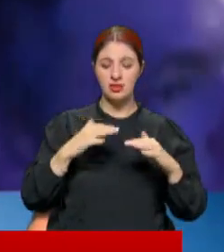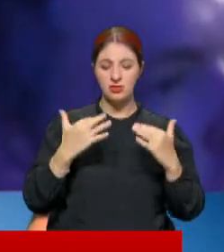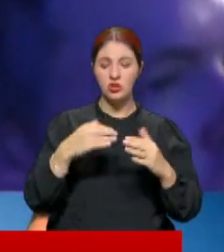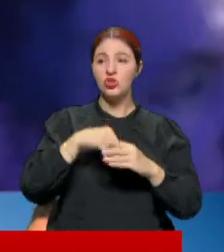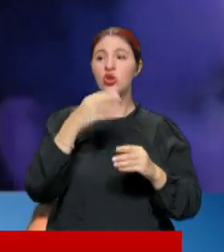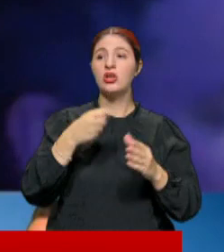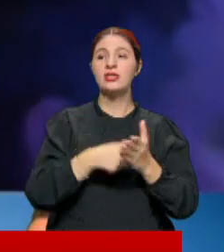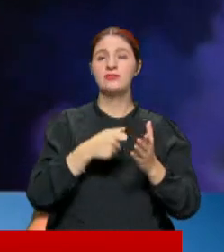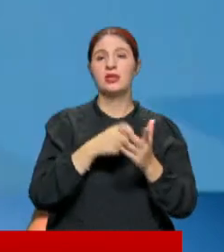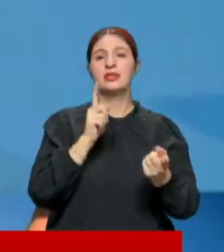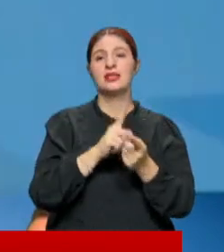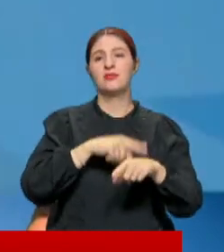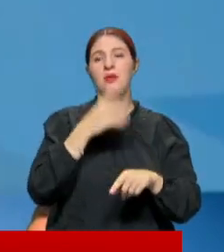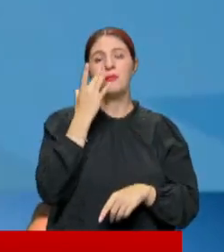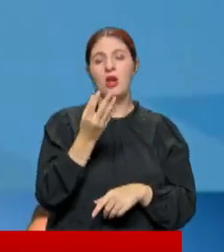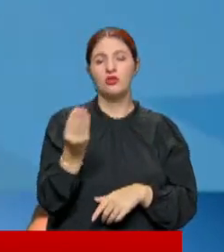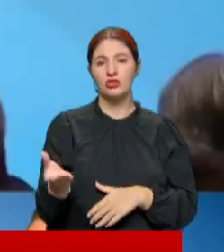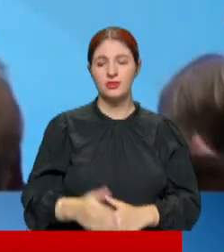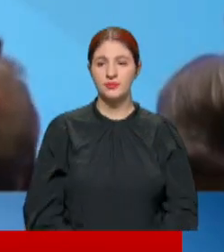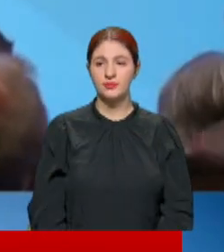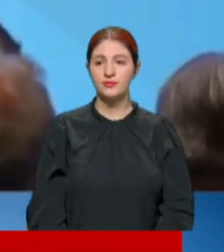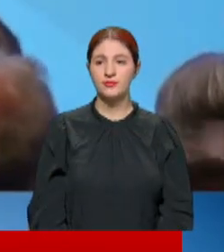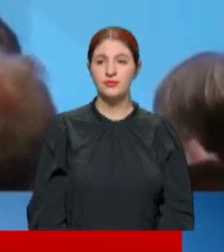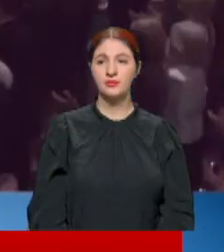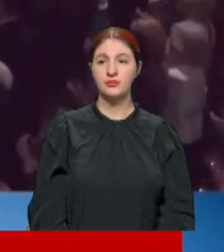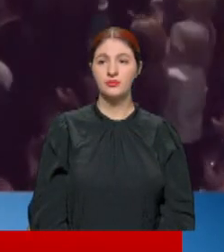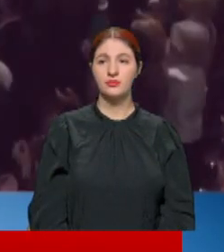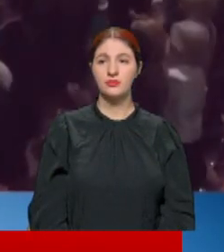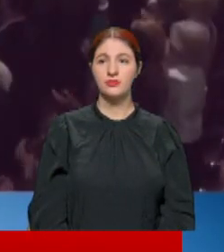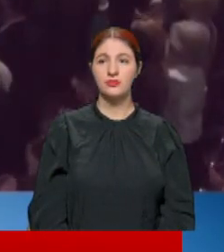yer alacak isimler kısa zamanda belli olacak.